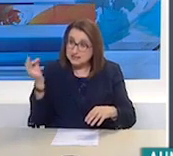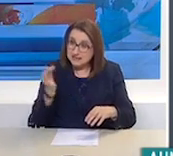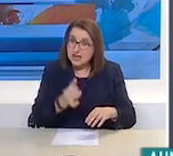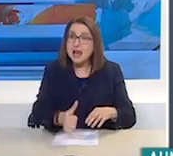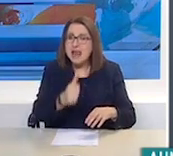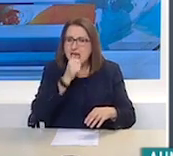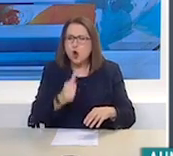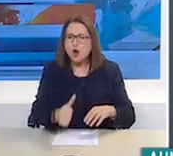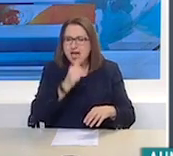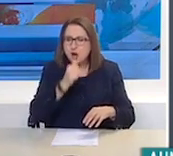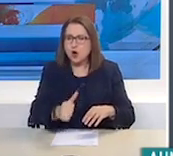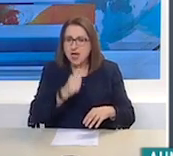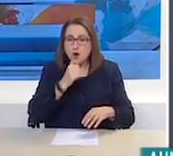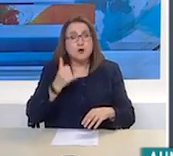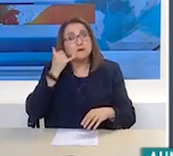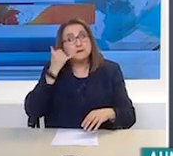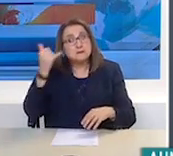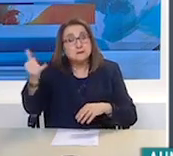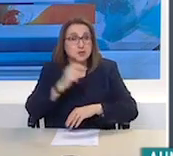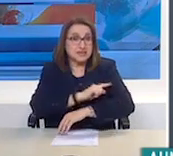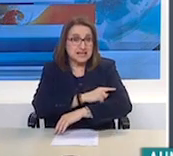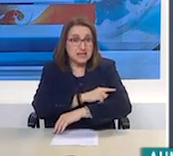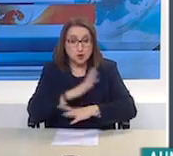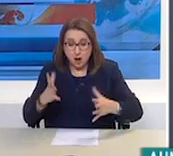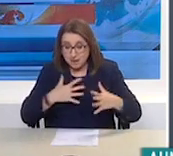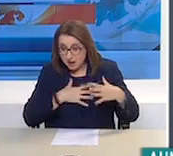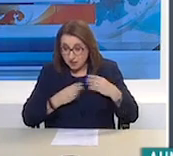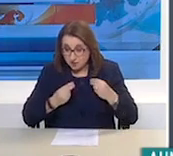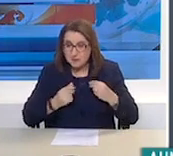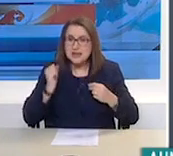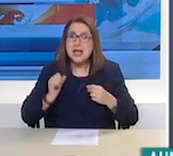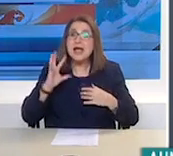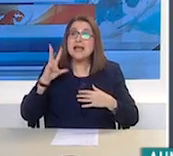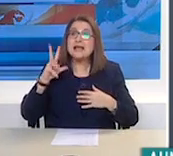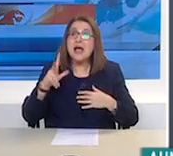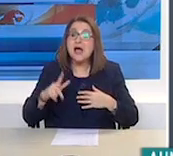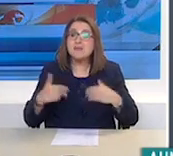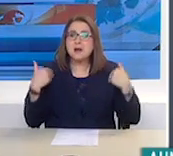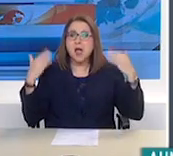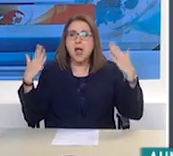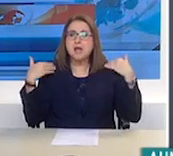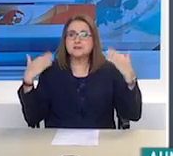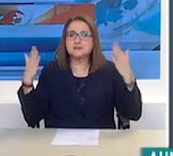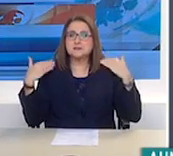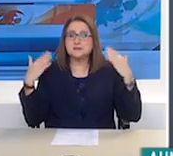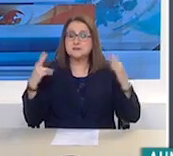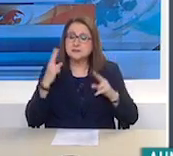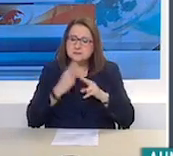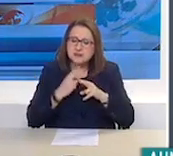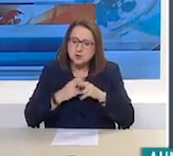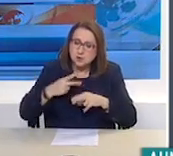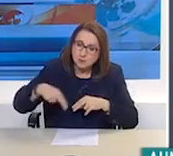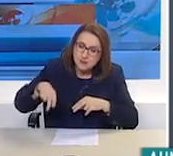ενυδατωμένοι, να επικοινωνούν με τον γιατρό τους αν δεν αισθάνονται καλά και να κάνουν καθημερινή άσκηση η οποία βελτιώνει πολλούς από τους επιβαρυντικούς